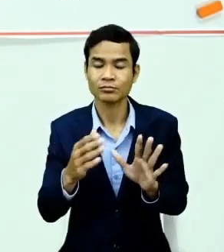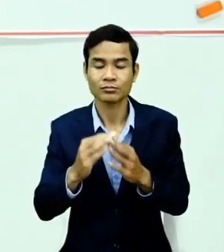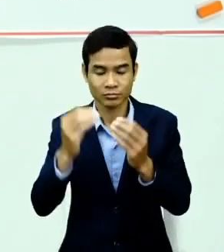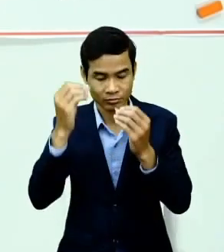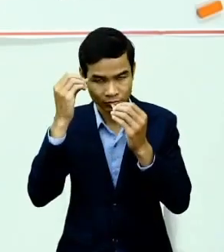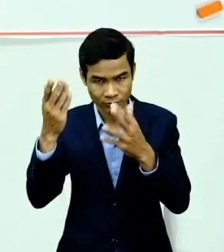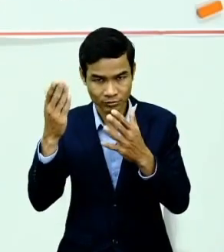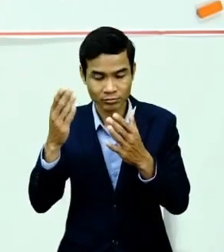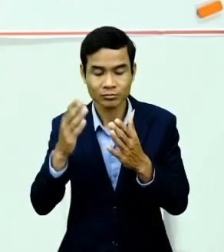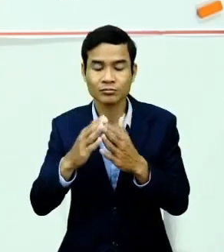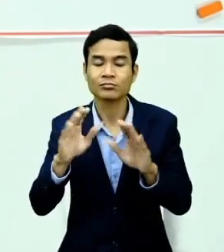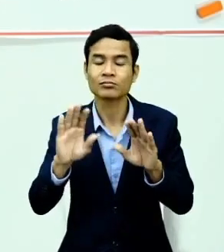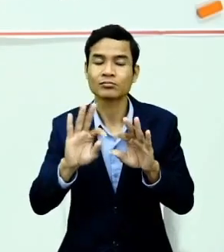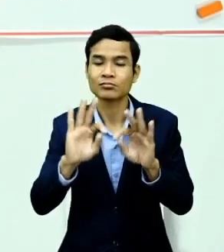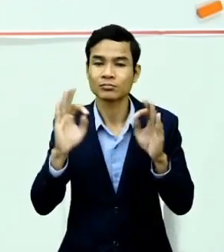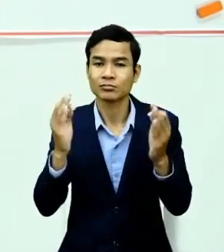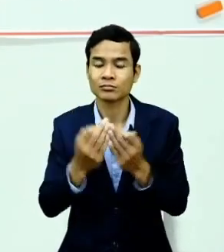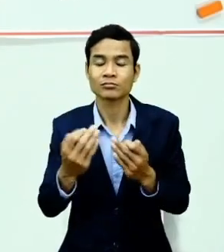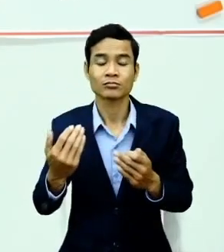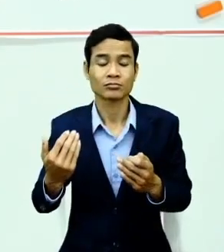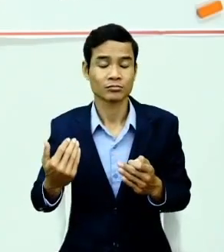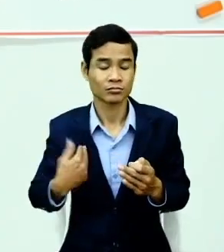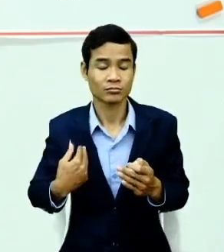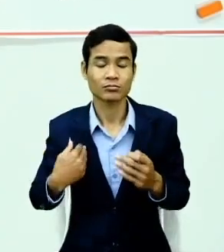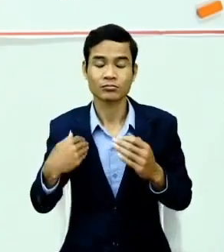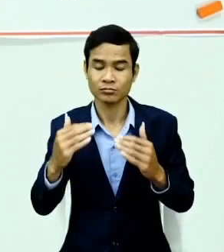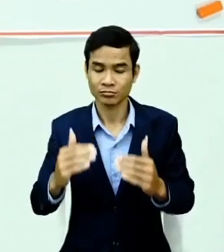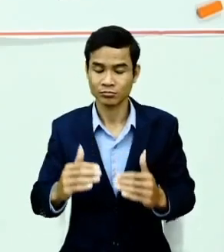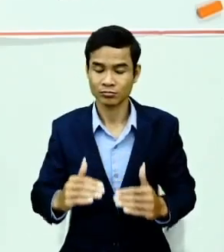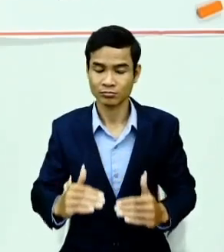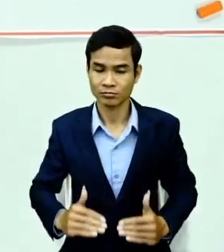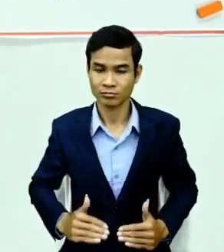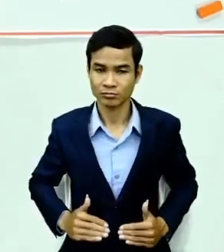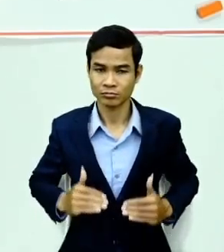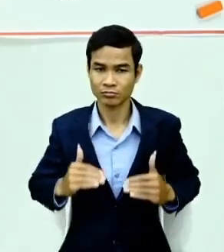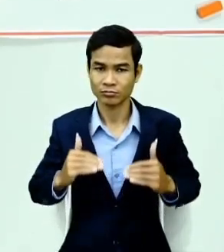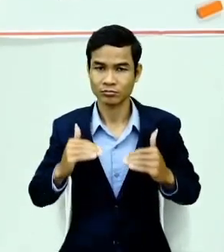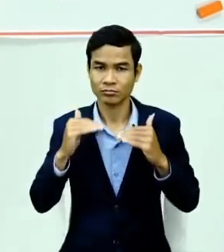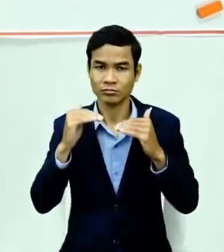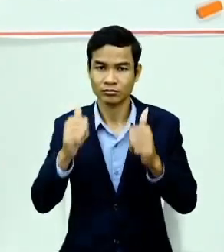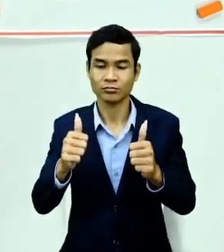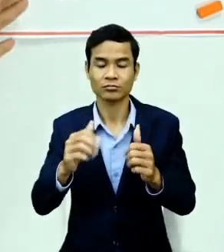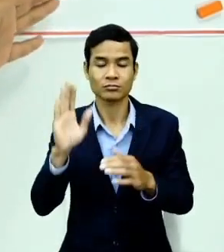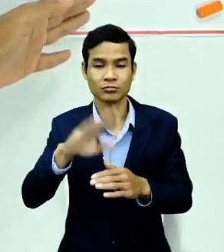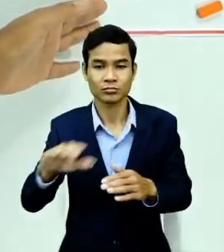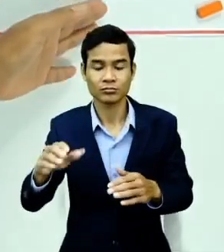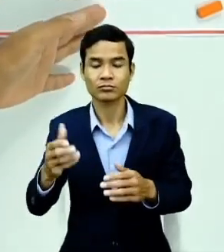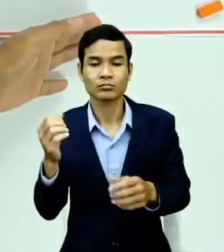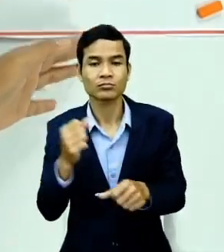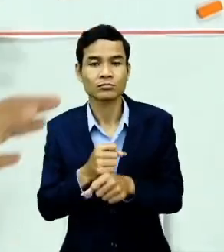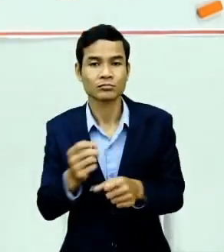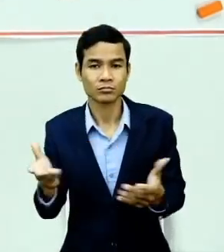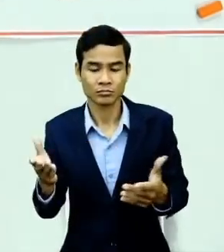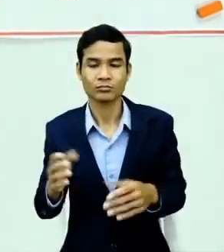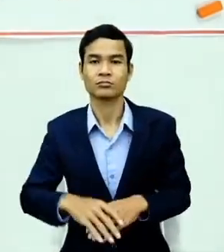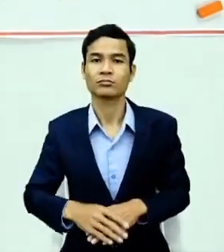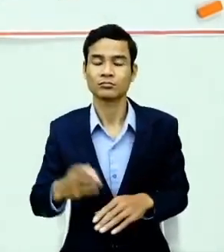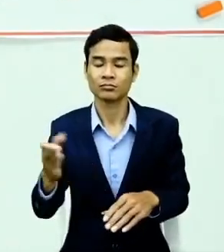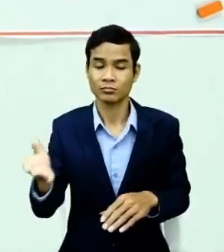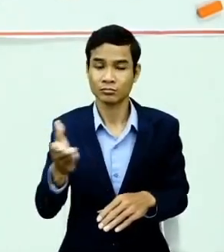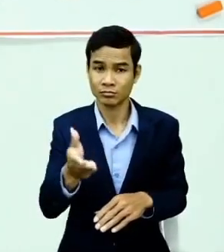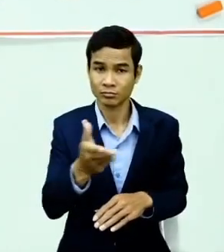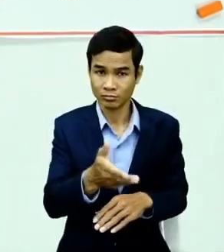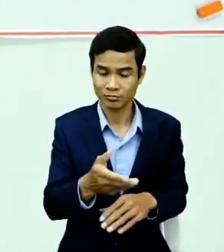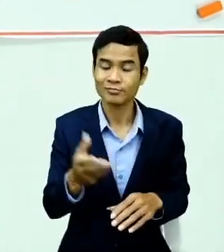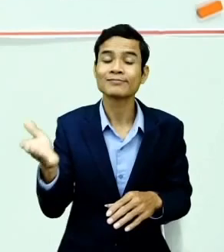đàm bay ao cua sa miên sộp hẹ mồng cồn táp ôn trời phơi đôi mà đầy khá chà táp ôn